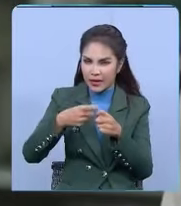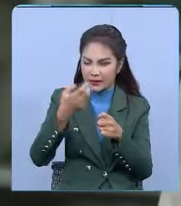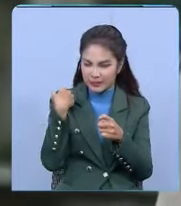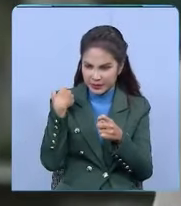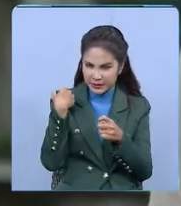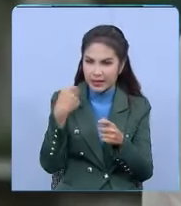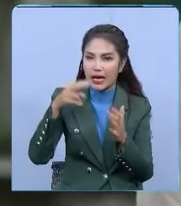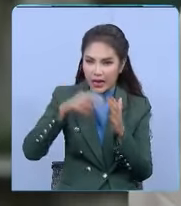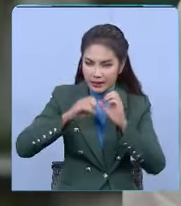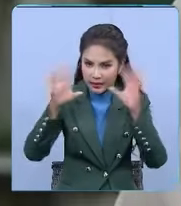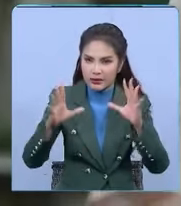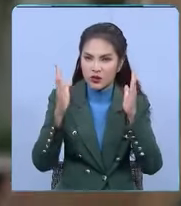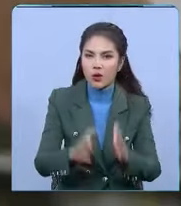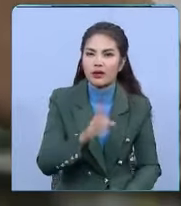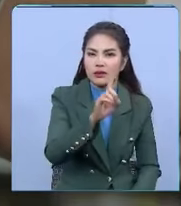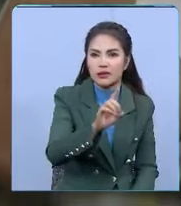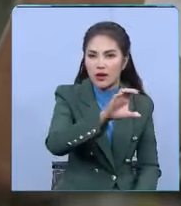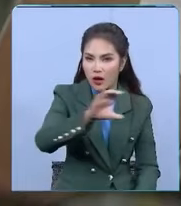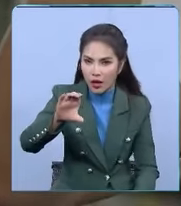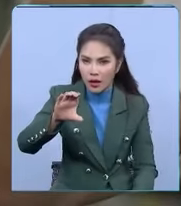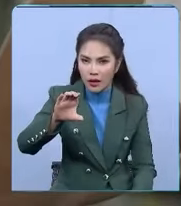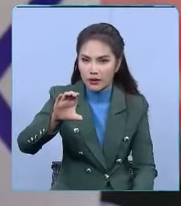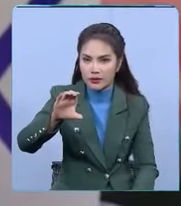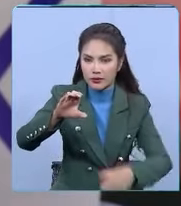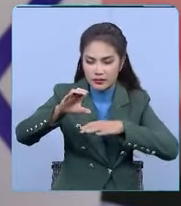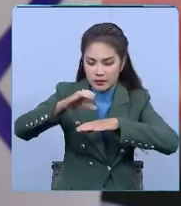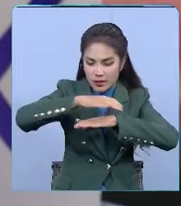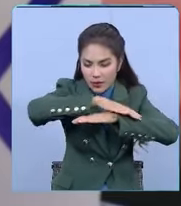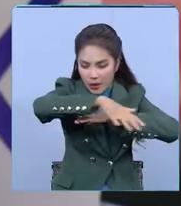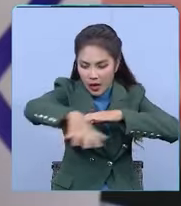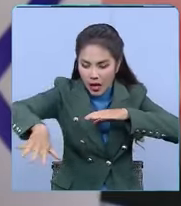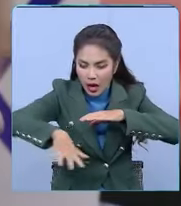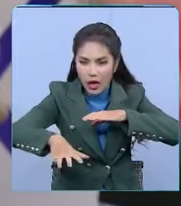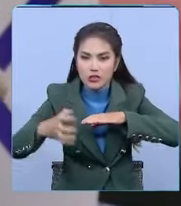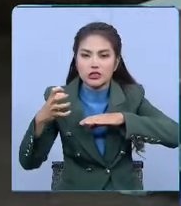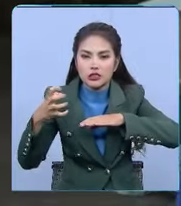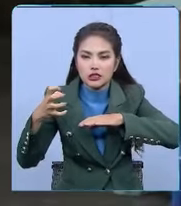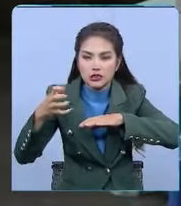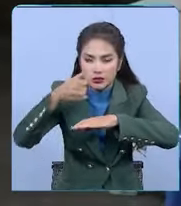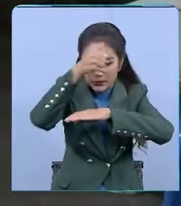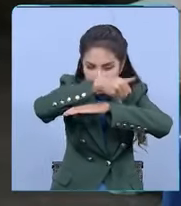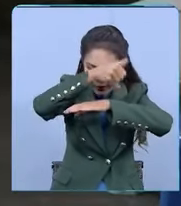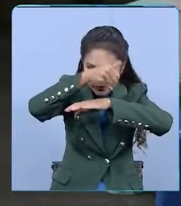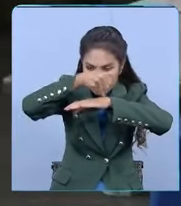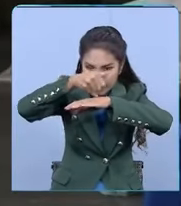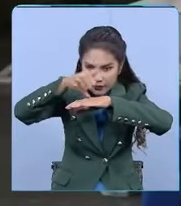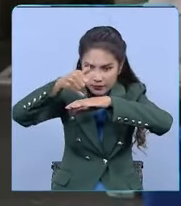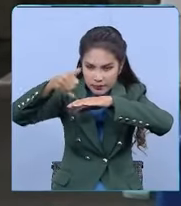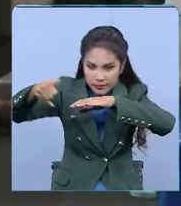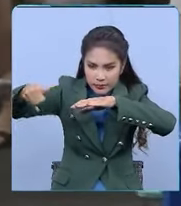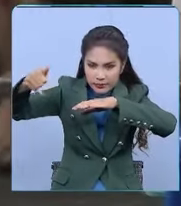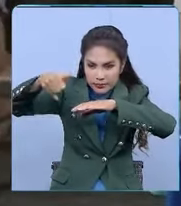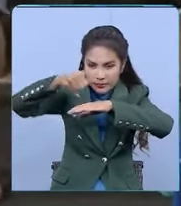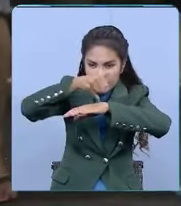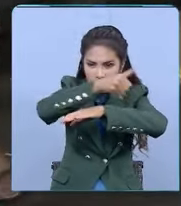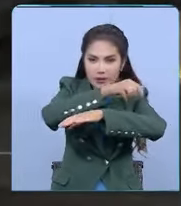คนอยู่100คนยืนอยู่บนหน้าผายืนเท่ากันเลยนะฮะ100คนบนหน้าผาอยากรู้ว่า